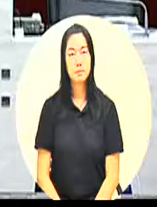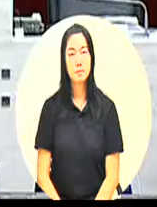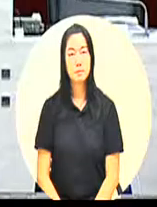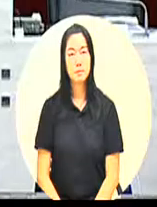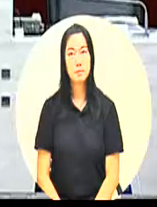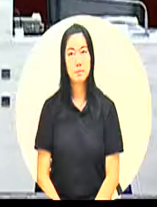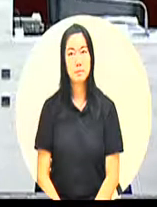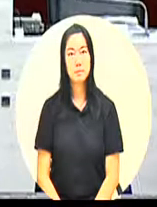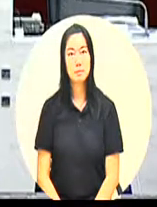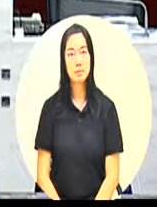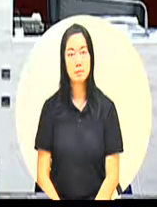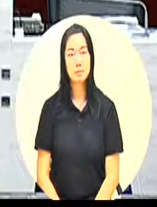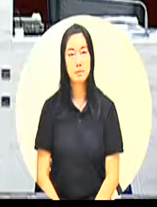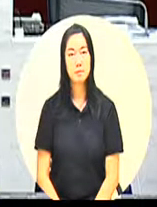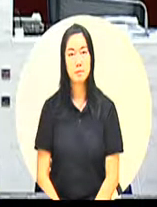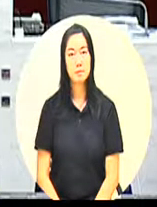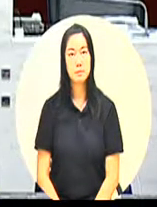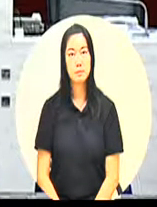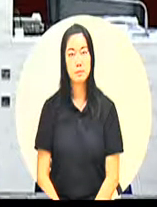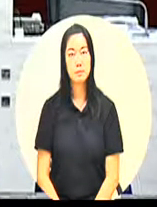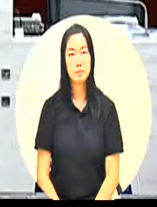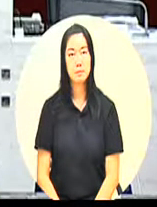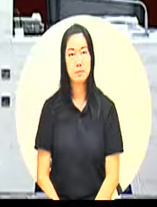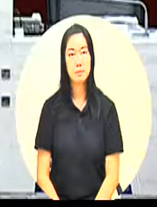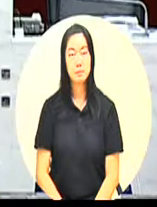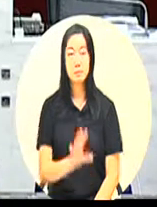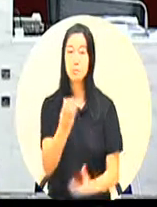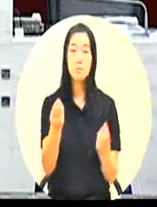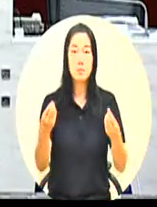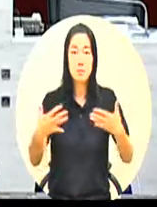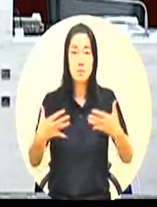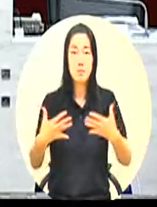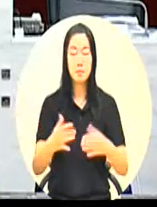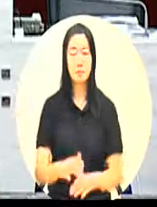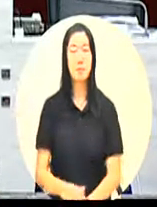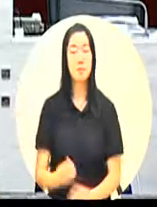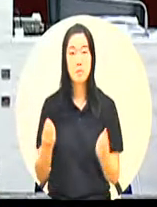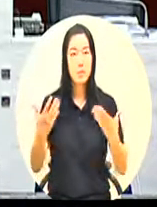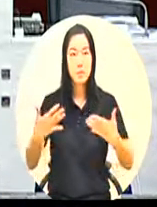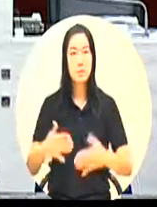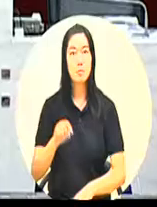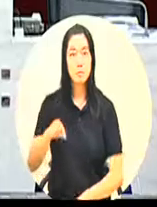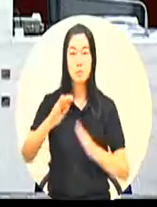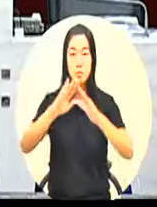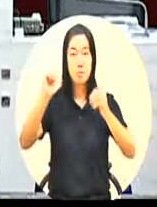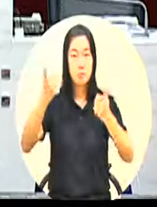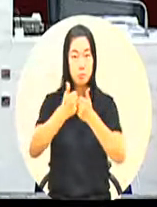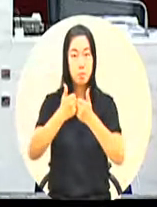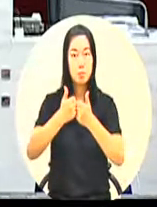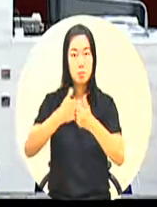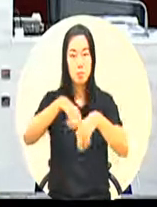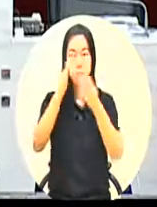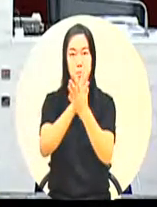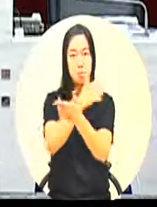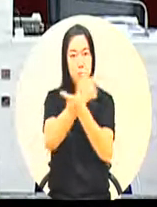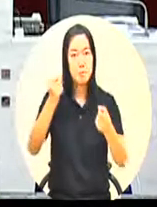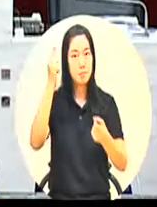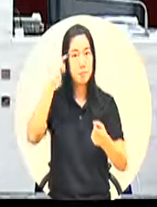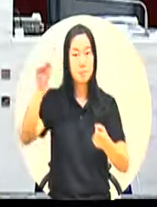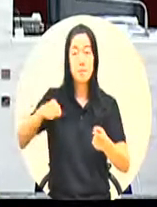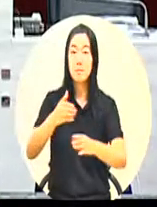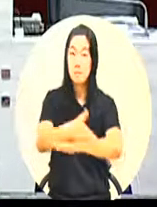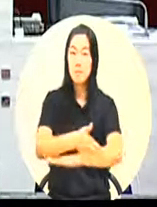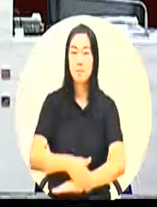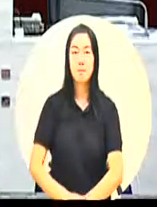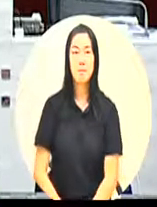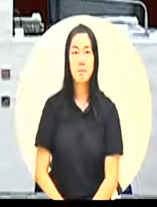望通过是全市议会团。 没有，那个没问题，没问题，就是市议会一致通过。我们也甚